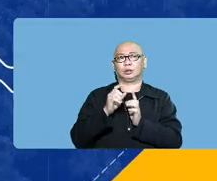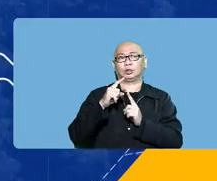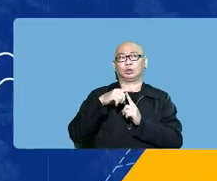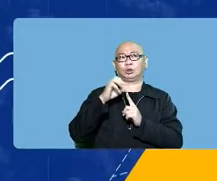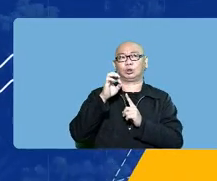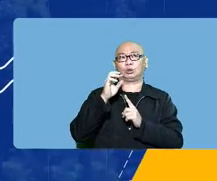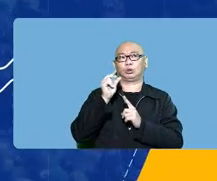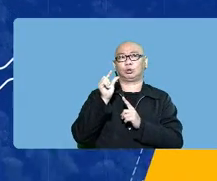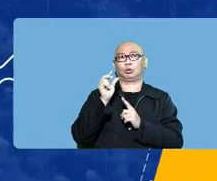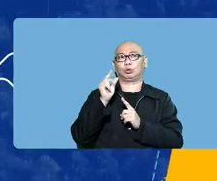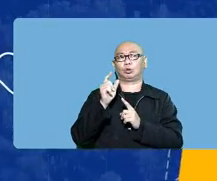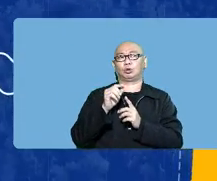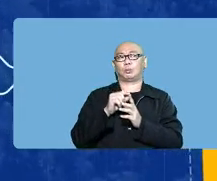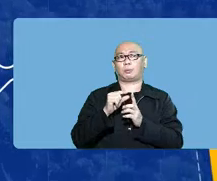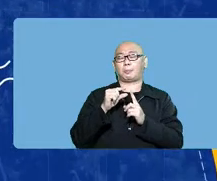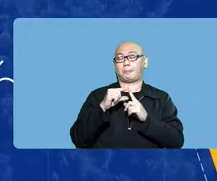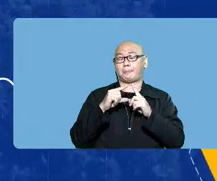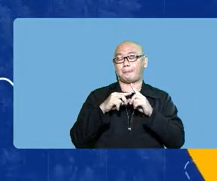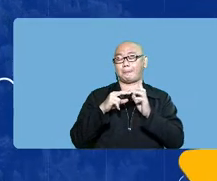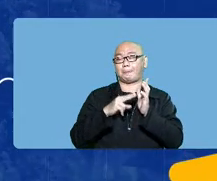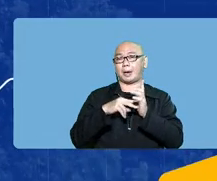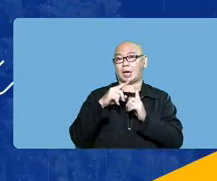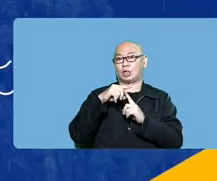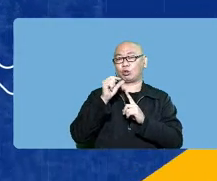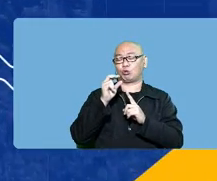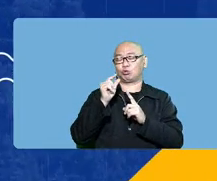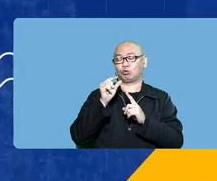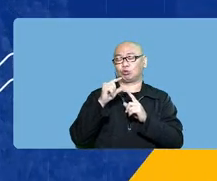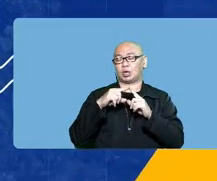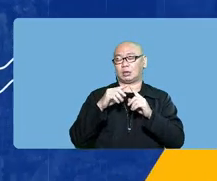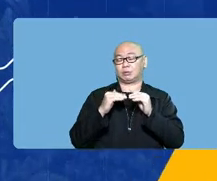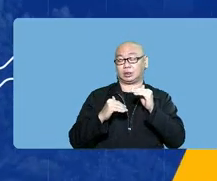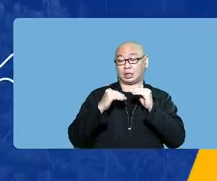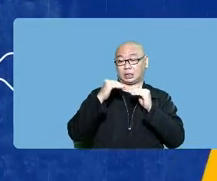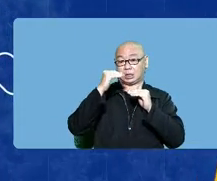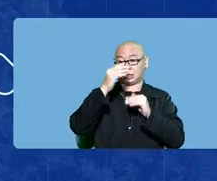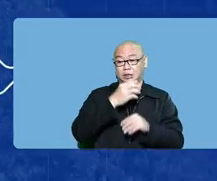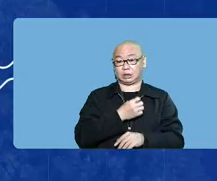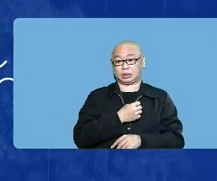membuktikan peningkatan petanda cedera jantung